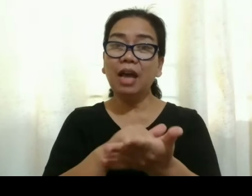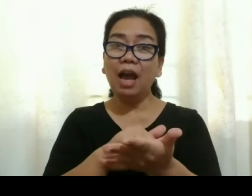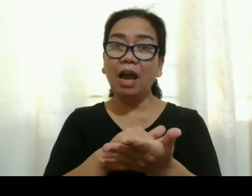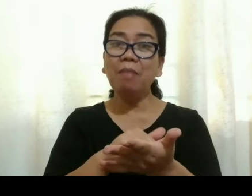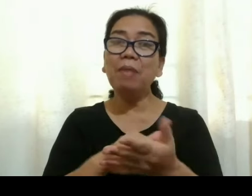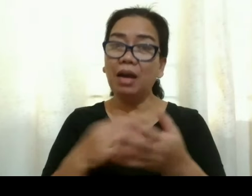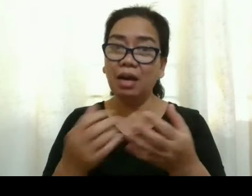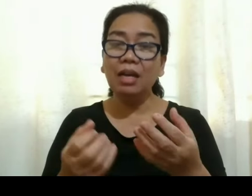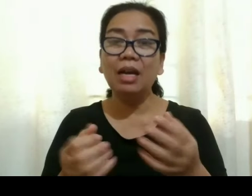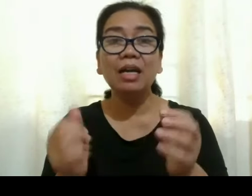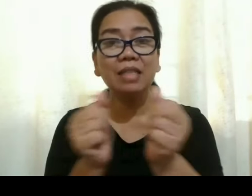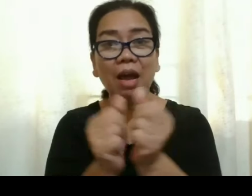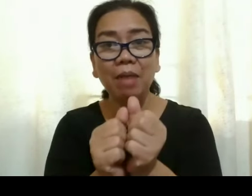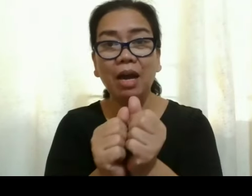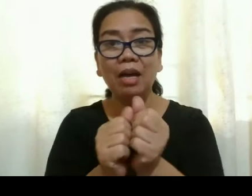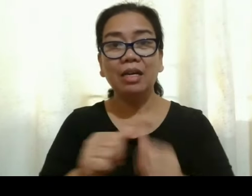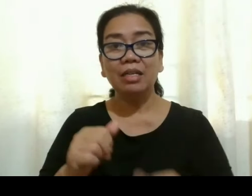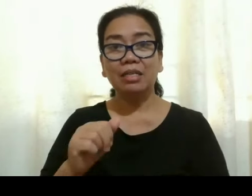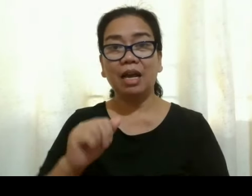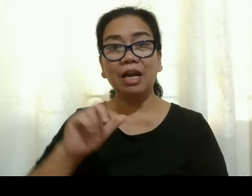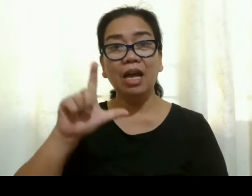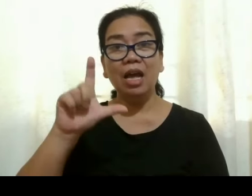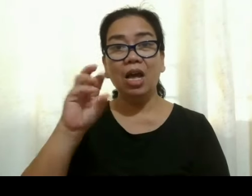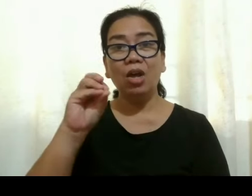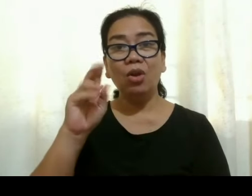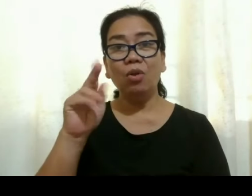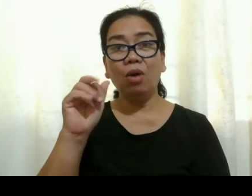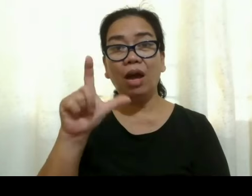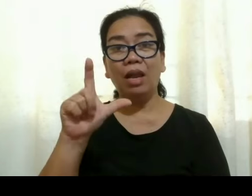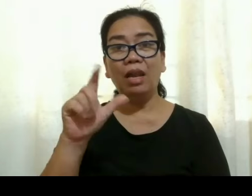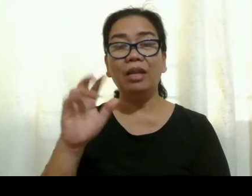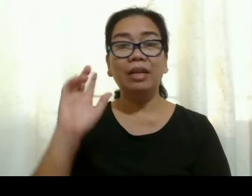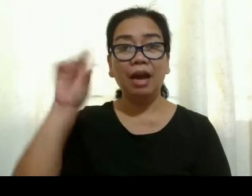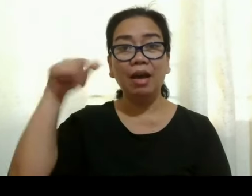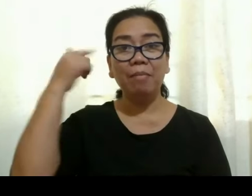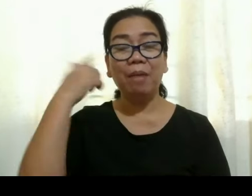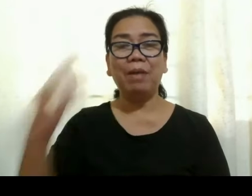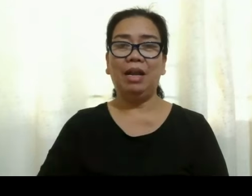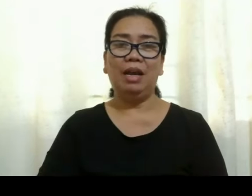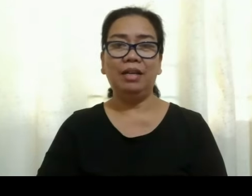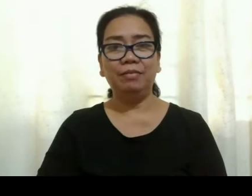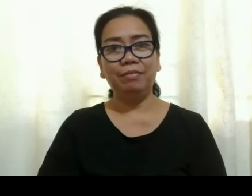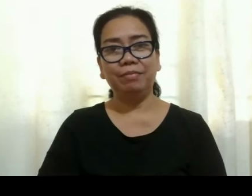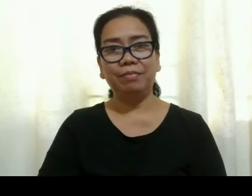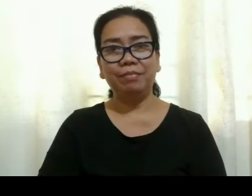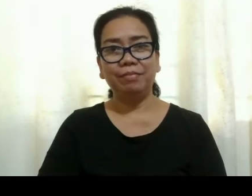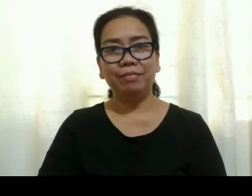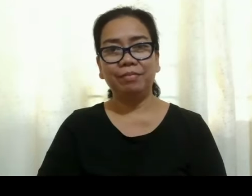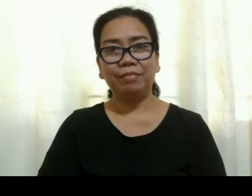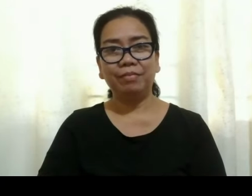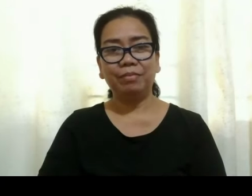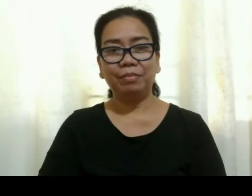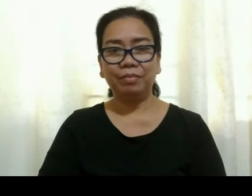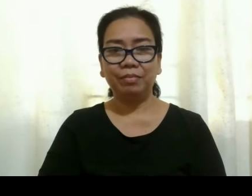yan ang mga kasama sa lokal na pamahala.